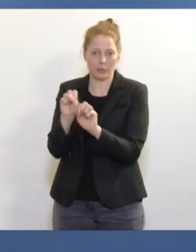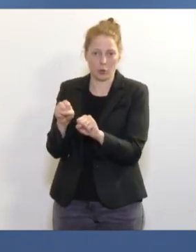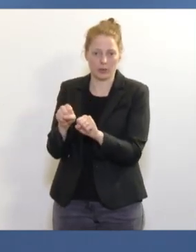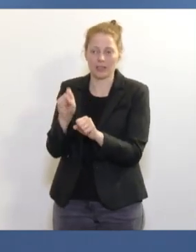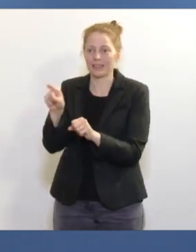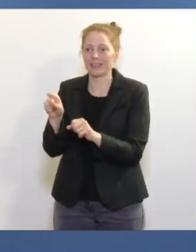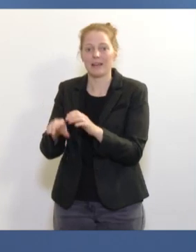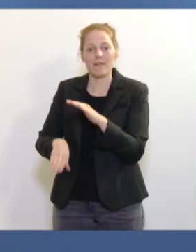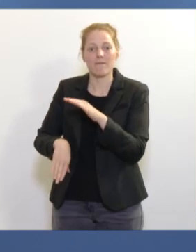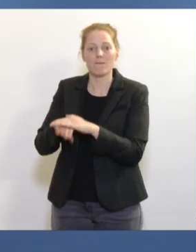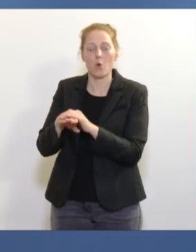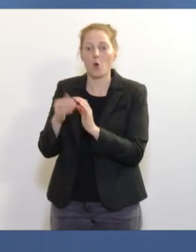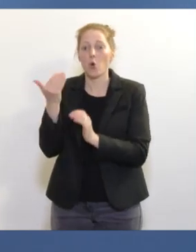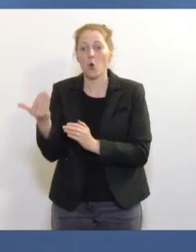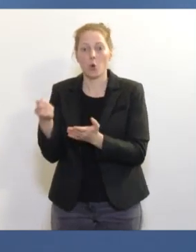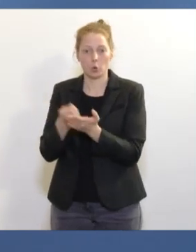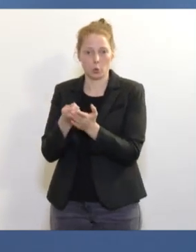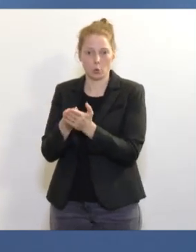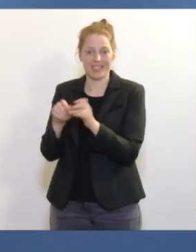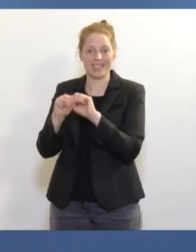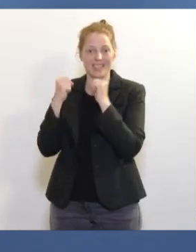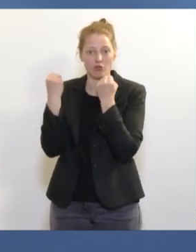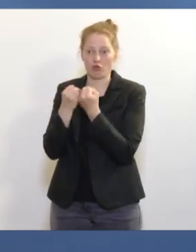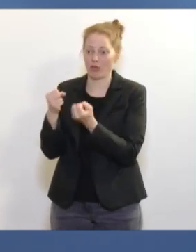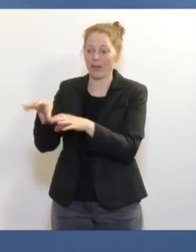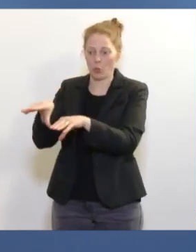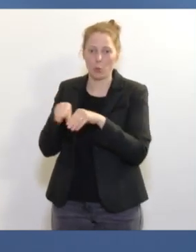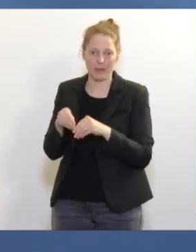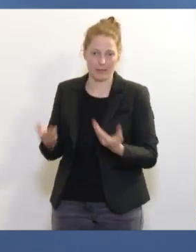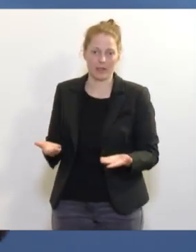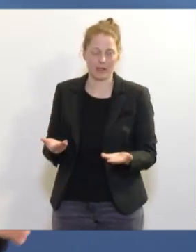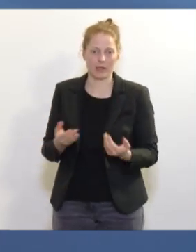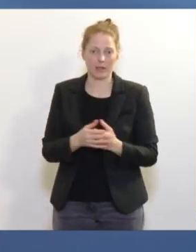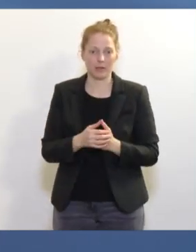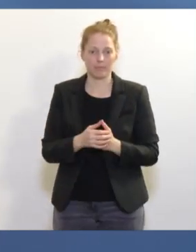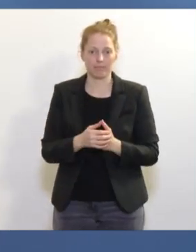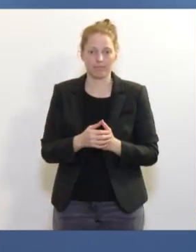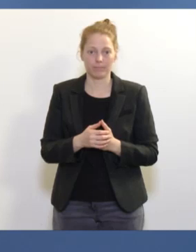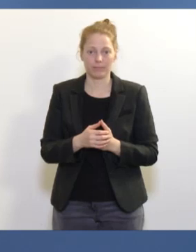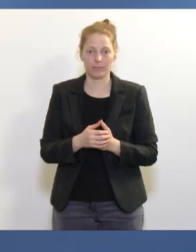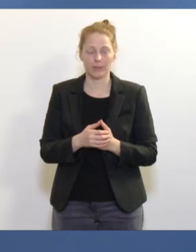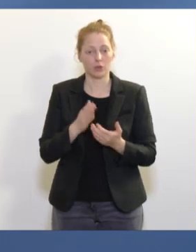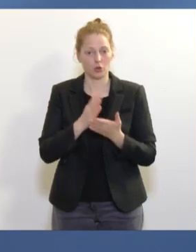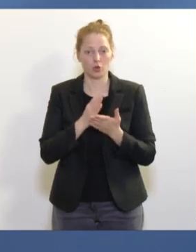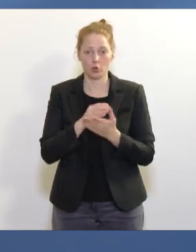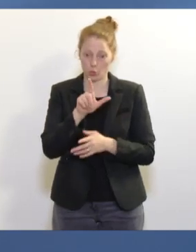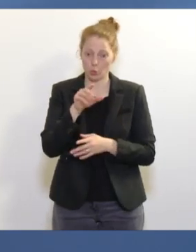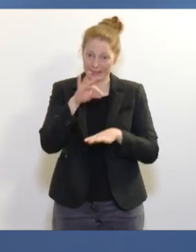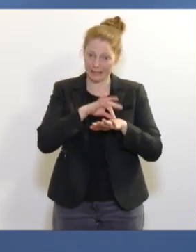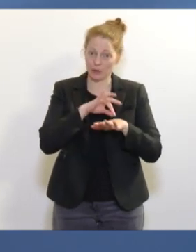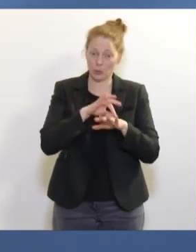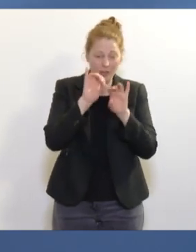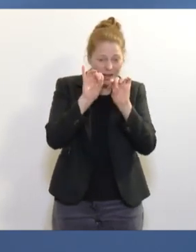gesamtes Paykasten vom Staat an Stadt kriegen. Das ist also eng, und schon hat Lohmengenisch Heiwerdinger gut 20